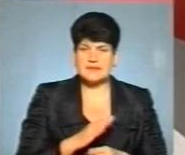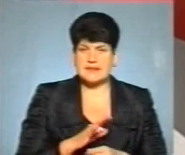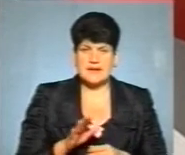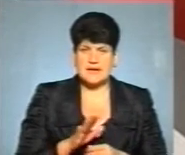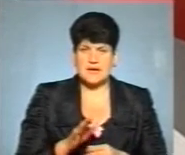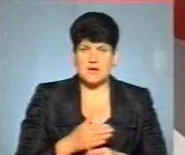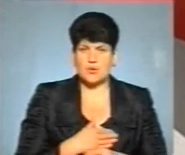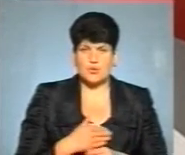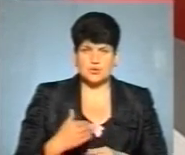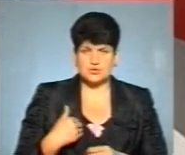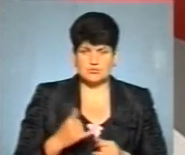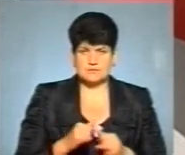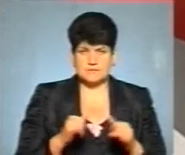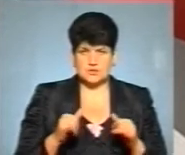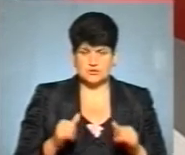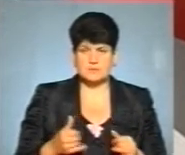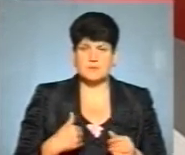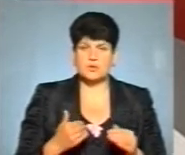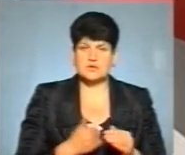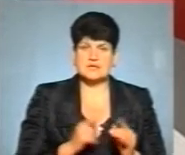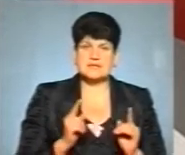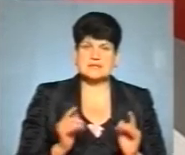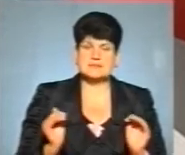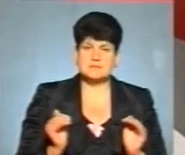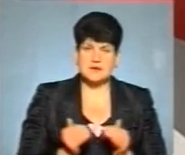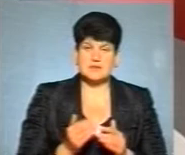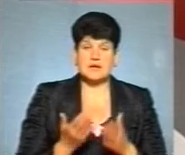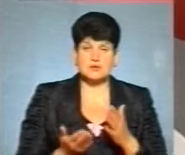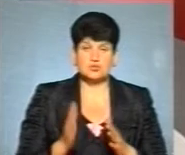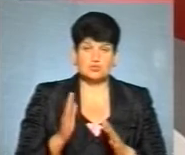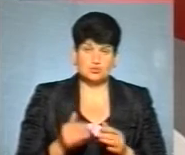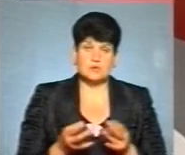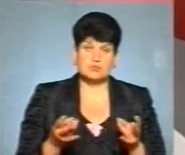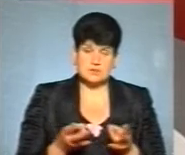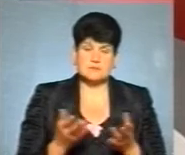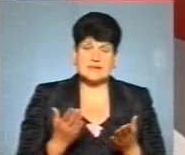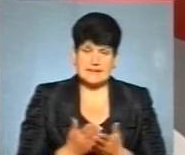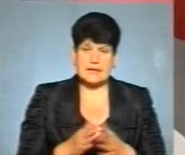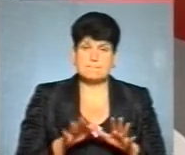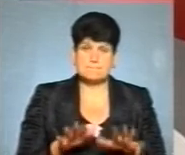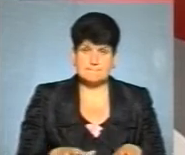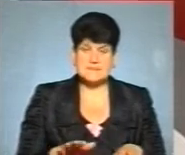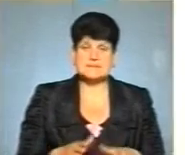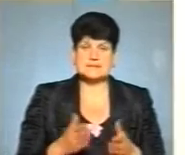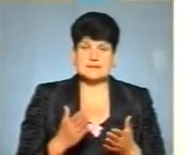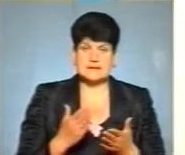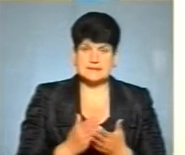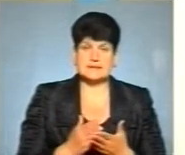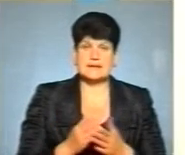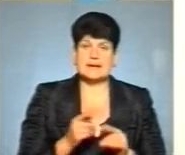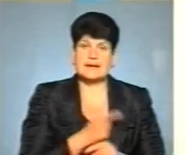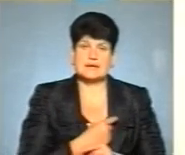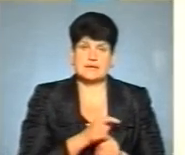не хотілося би збільшувати їх взагалі, ми б хотіли тільки зменшувати, але якщо буде потреба, у нас ще є місце, де, ну, тобто є ще